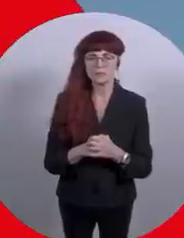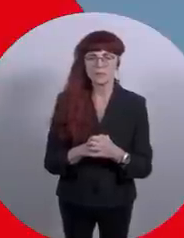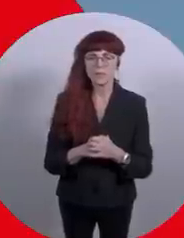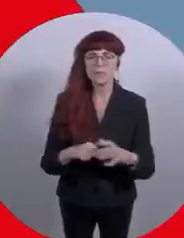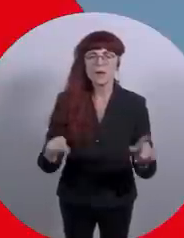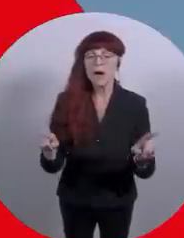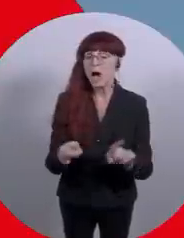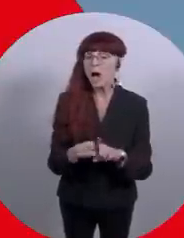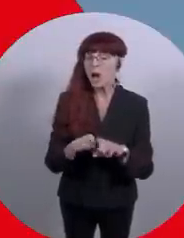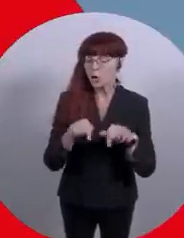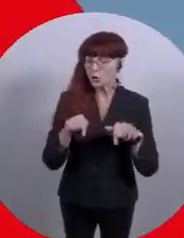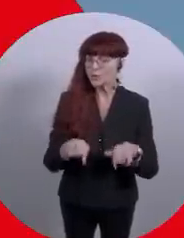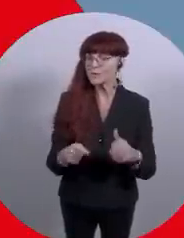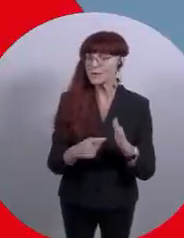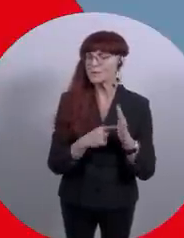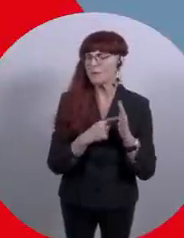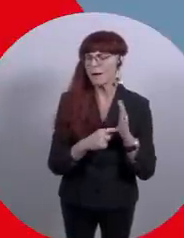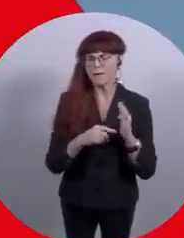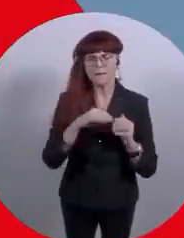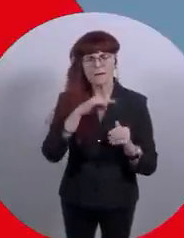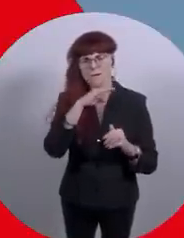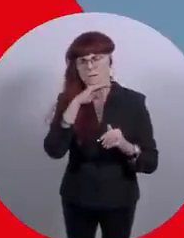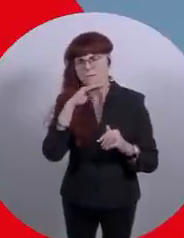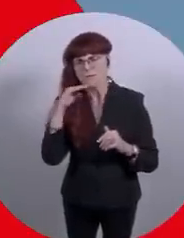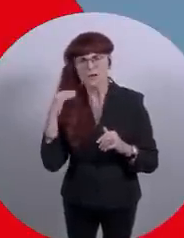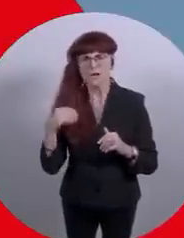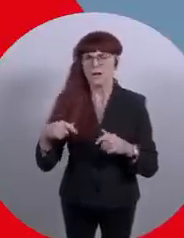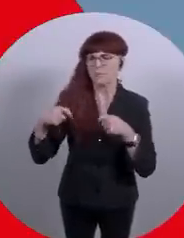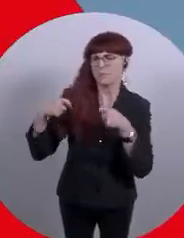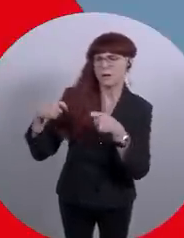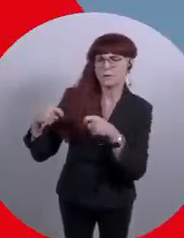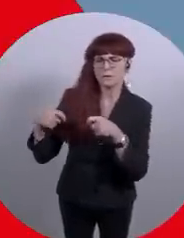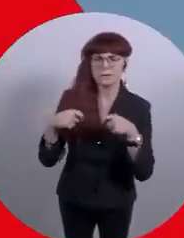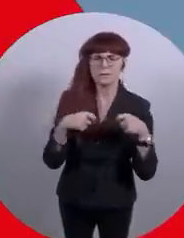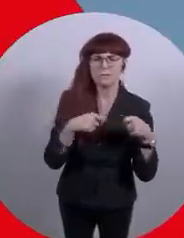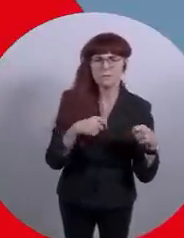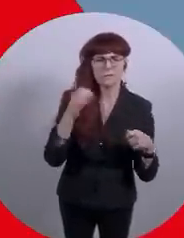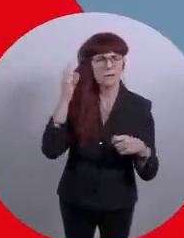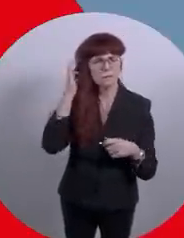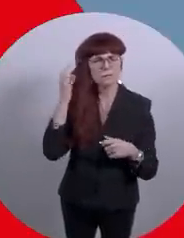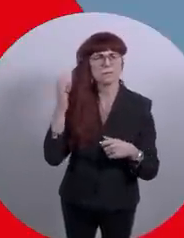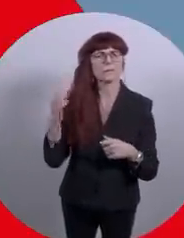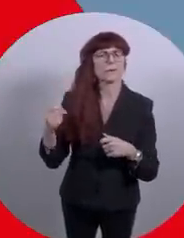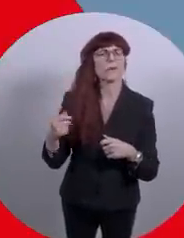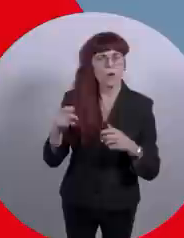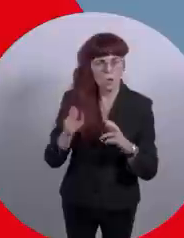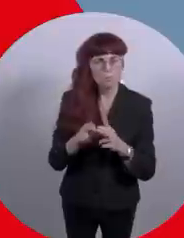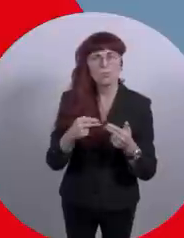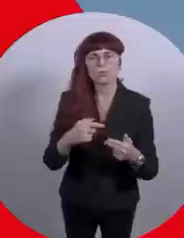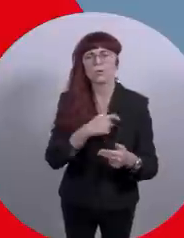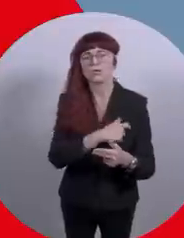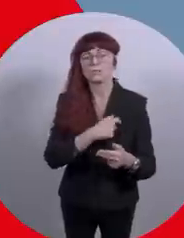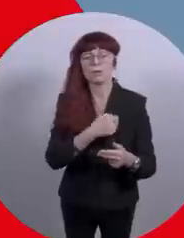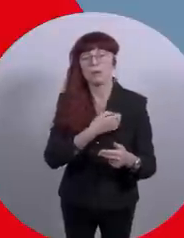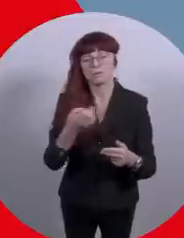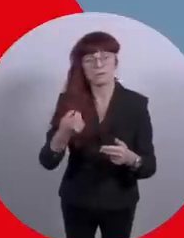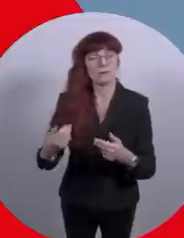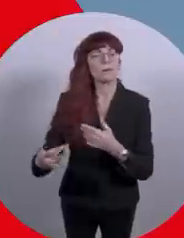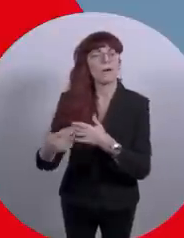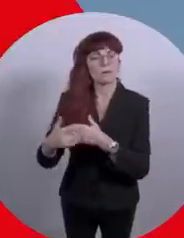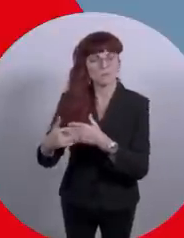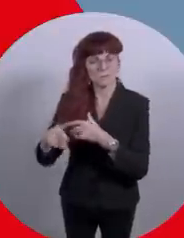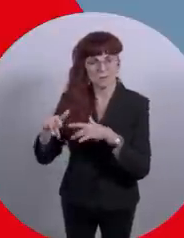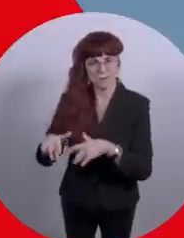es sind auch diesmal wieder zahlreiche weitere Präsidentinnen und Präsidenten bei unseren Bundesparteitag zu Gast und ich